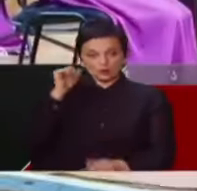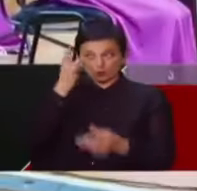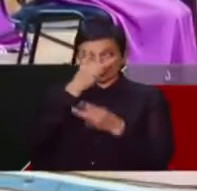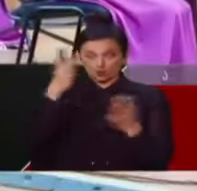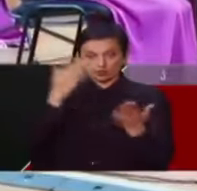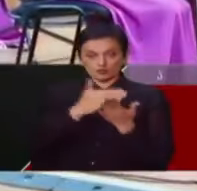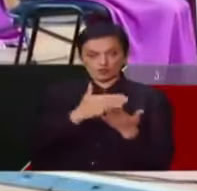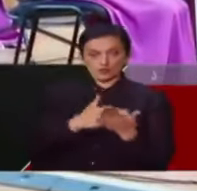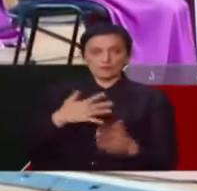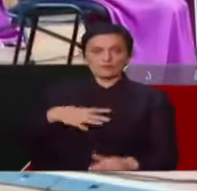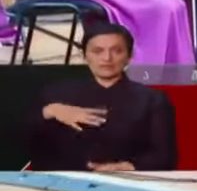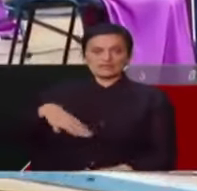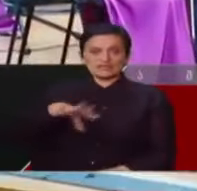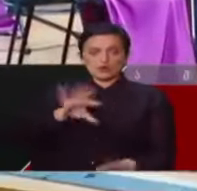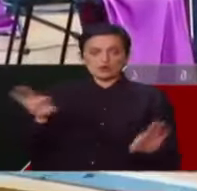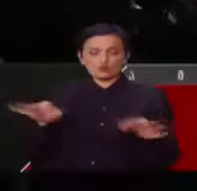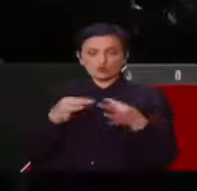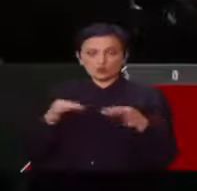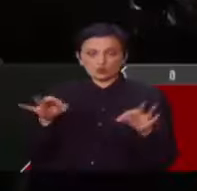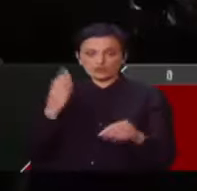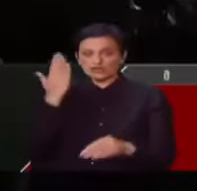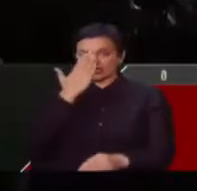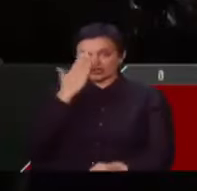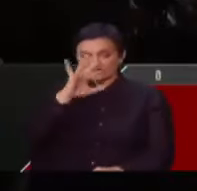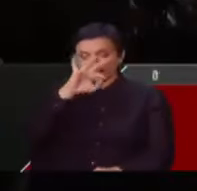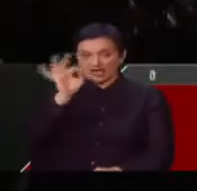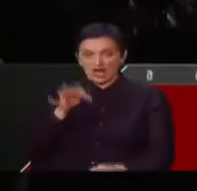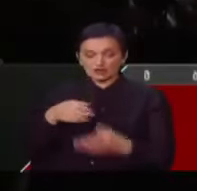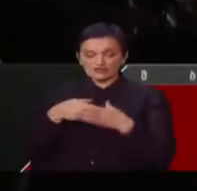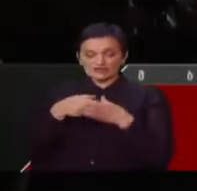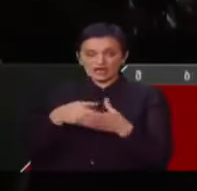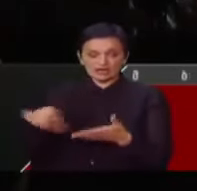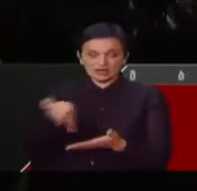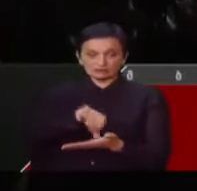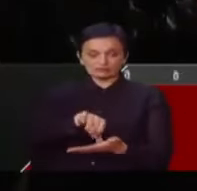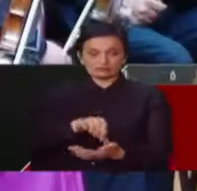დღეების პროგრამა საქართველოს მუსიკოსთა და კინოხელოვანთა დელეგაციას სტუმრობს.